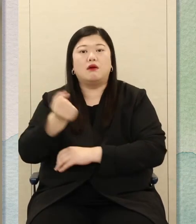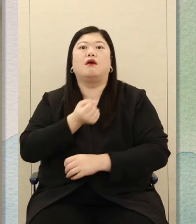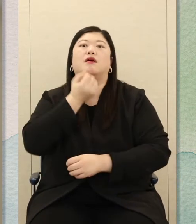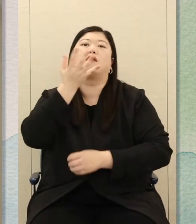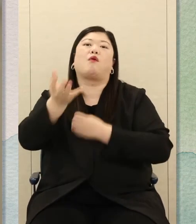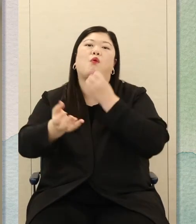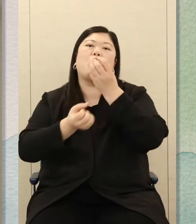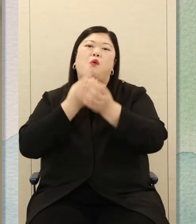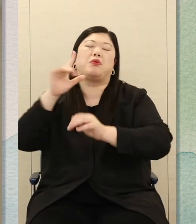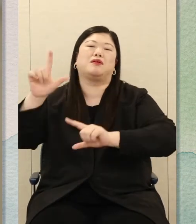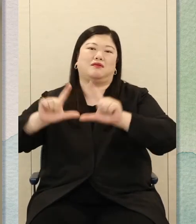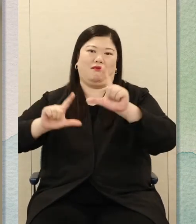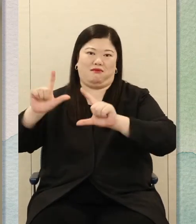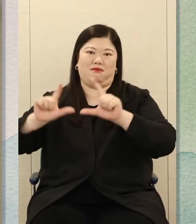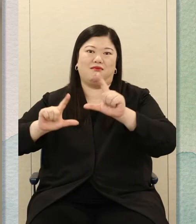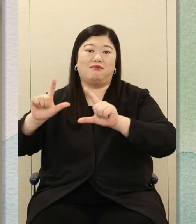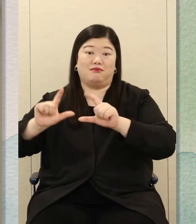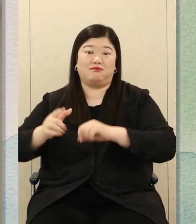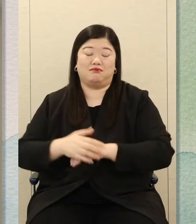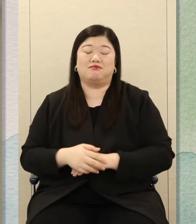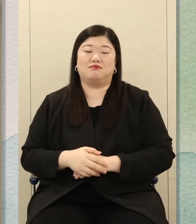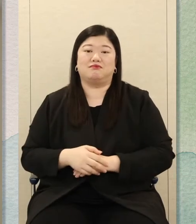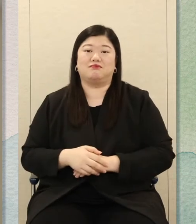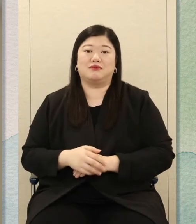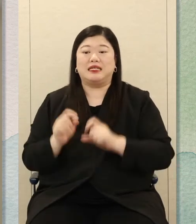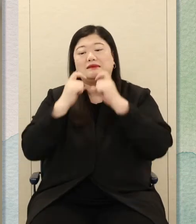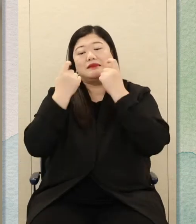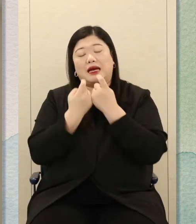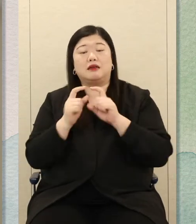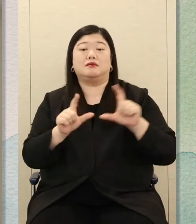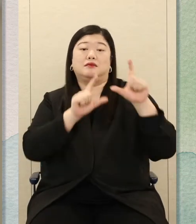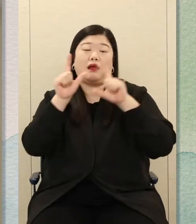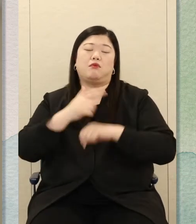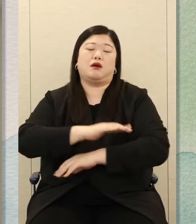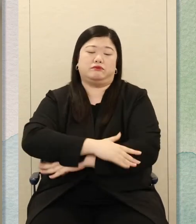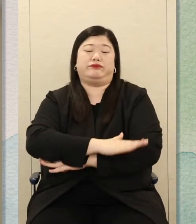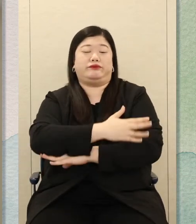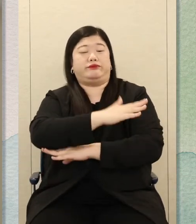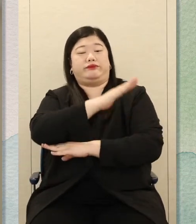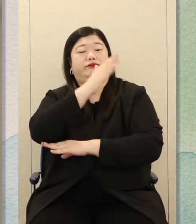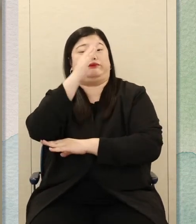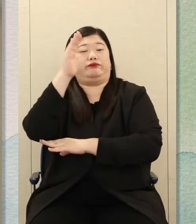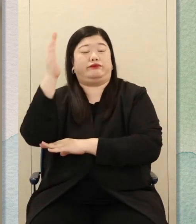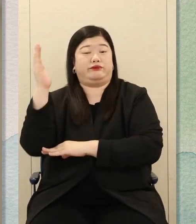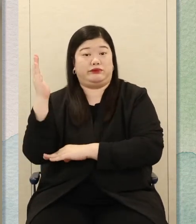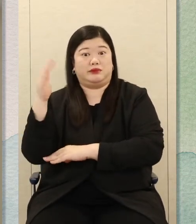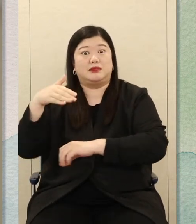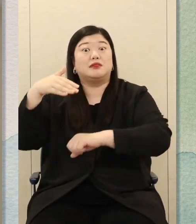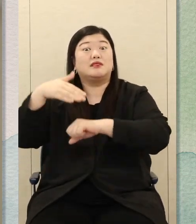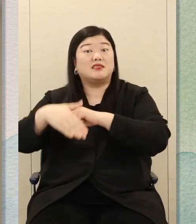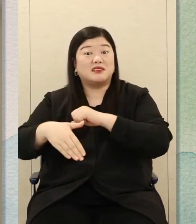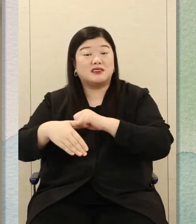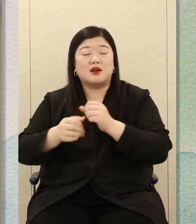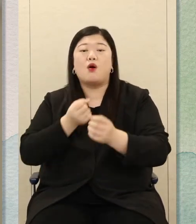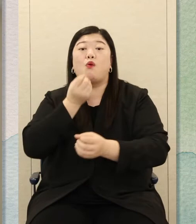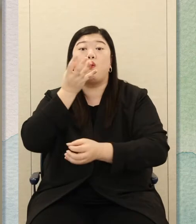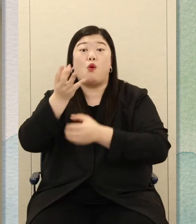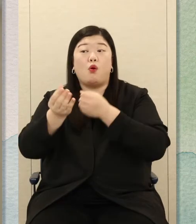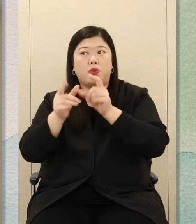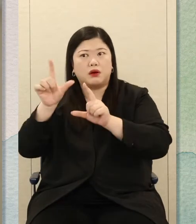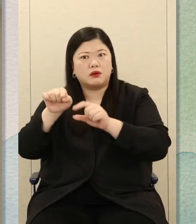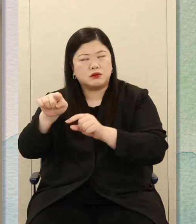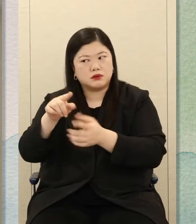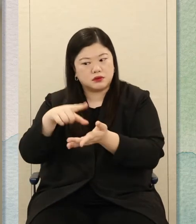그 이야기를 나누는 자기 삶을 이야기하기 위해서 책을 같이 읽는 그런 고백형 독서 공동체 이게 한 70%